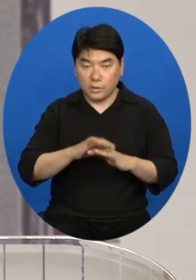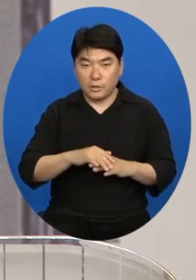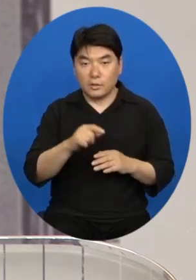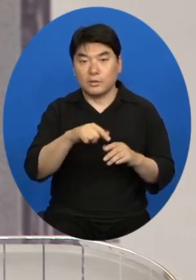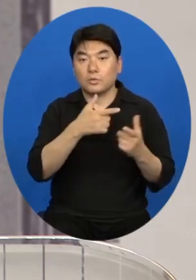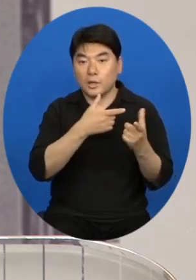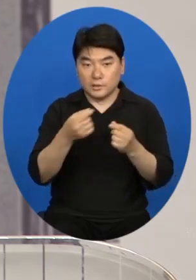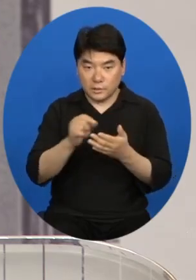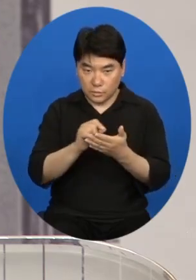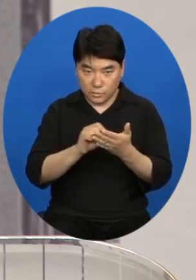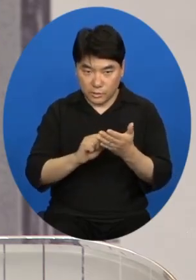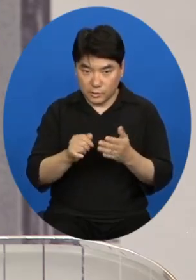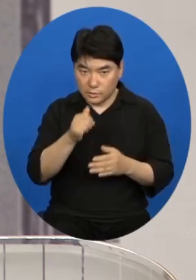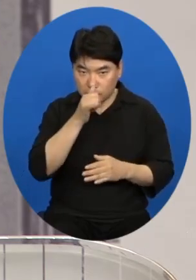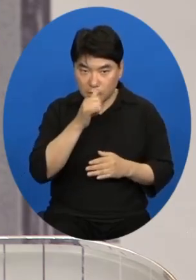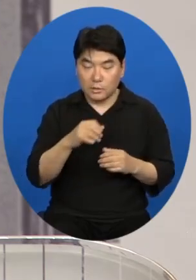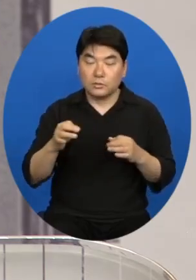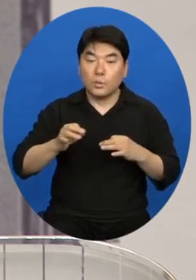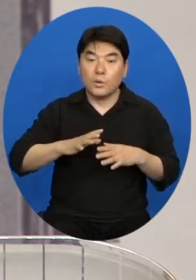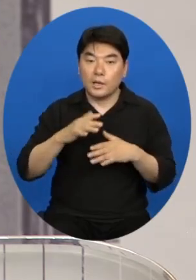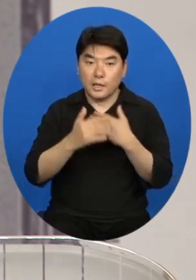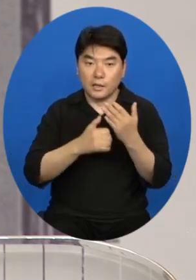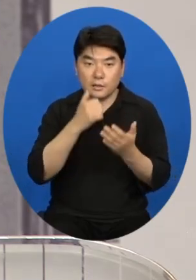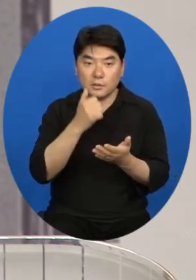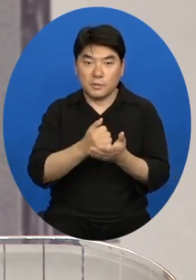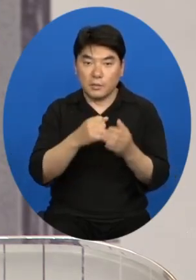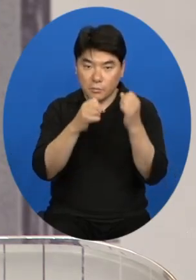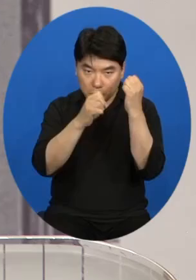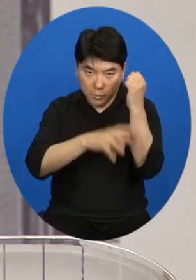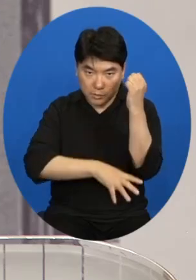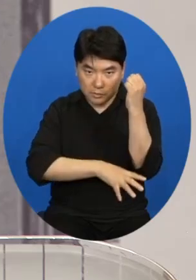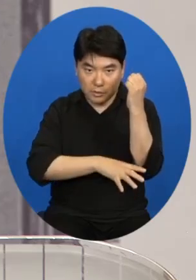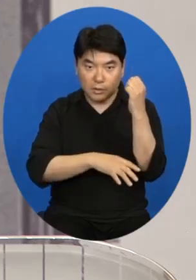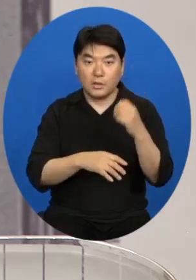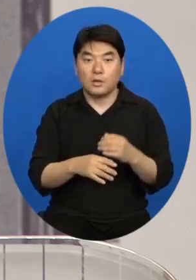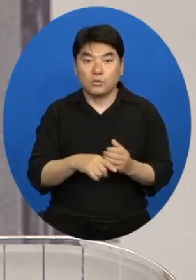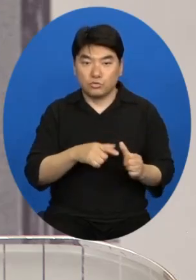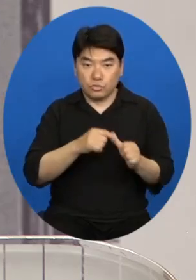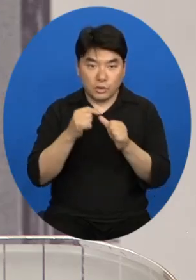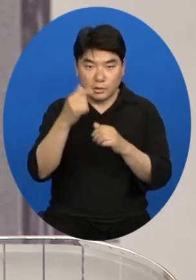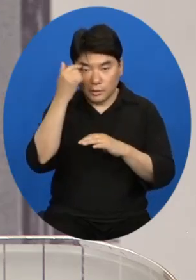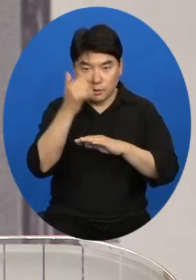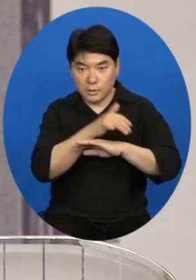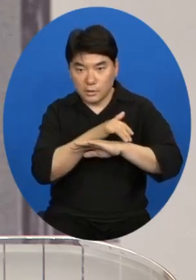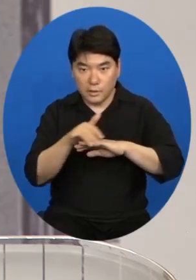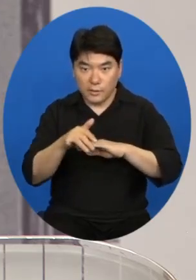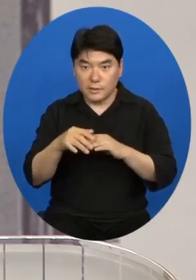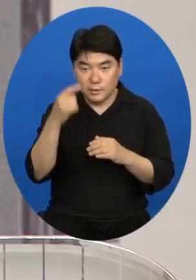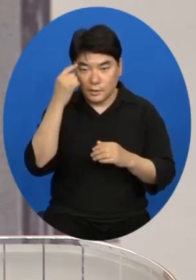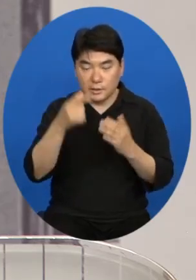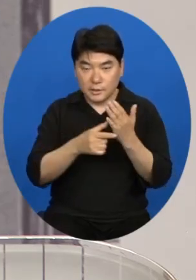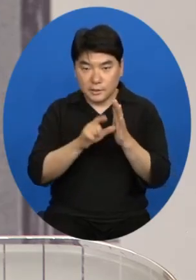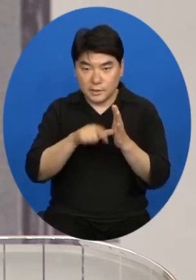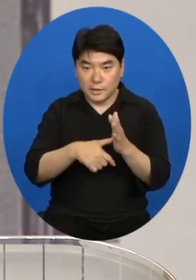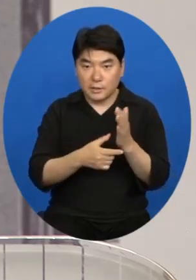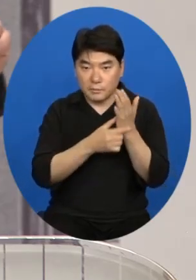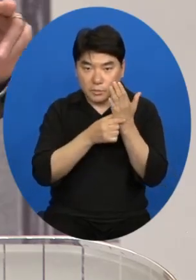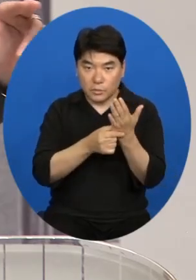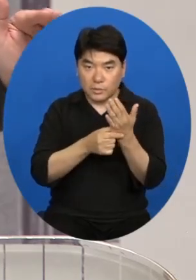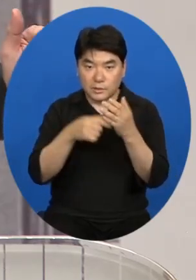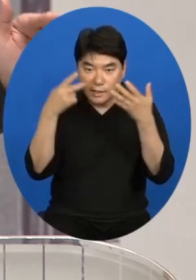있는 것이죠. 이 놀라운 하나님의 아주 본질적인 구속의 계획의 시간표를